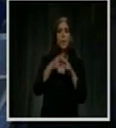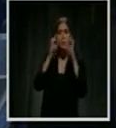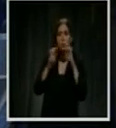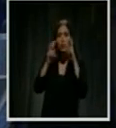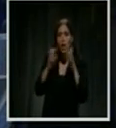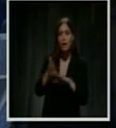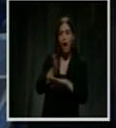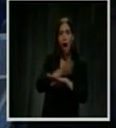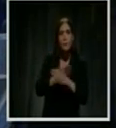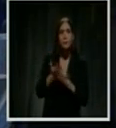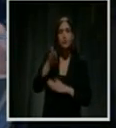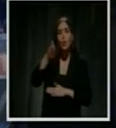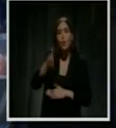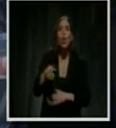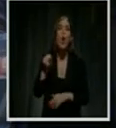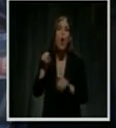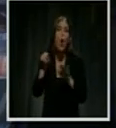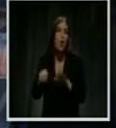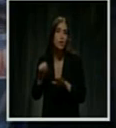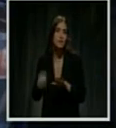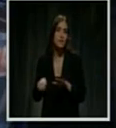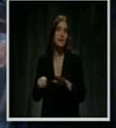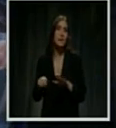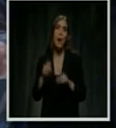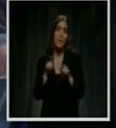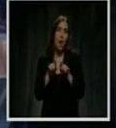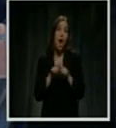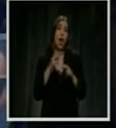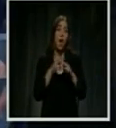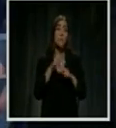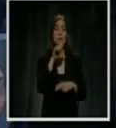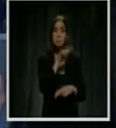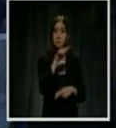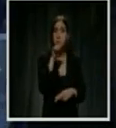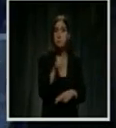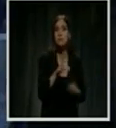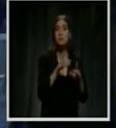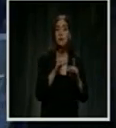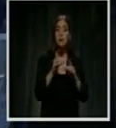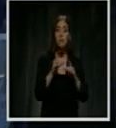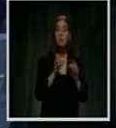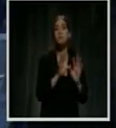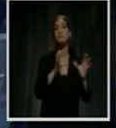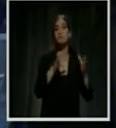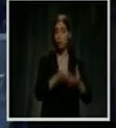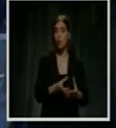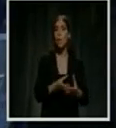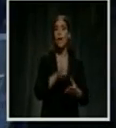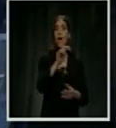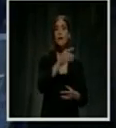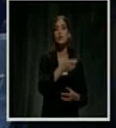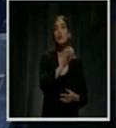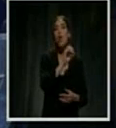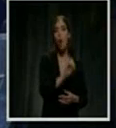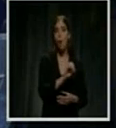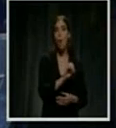għalfejn jitlob biex isir inkjesta kif għamlu diversi esponenti tal-Partit Nazzjonalista wkoll l-NGO Repubblika.